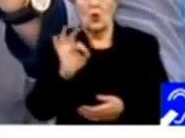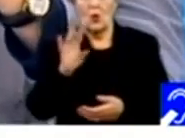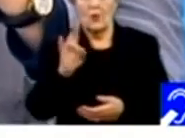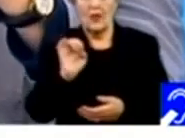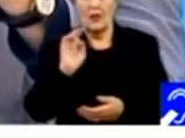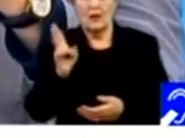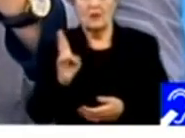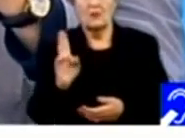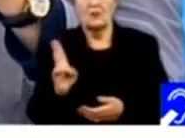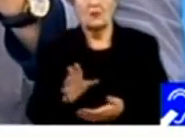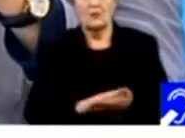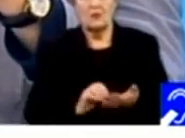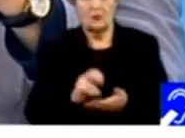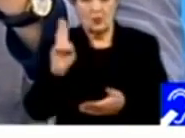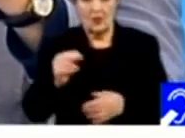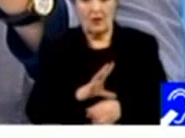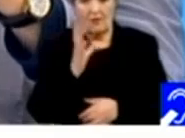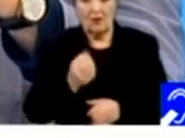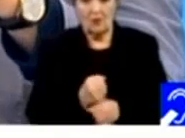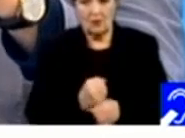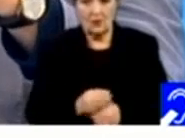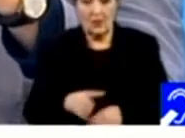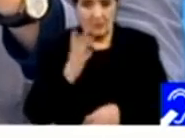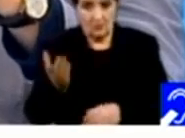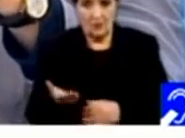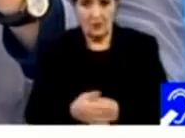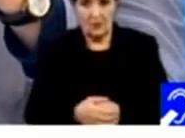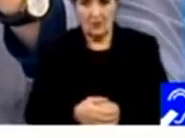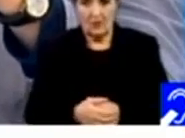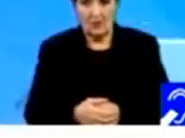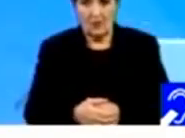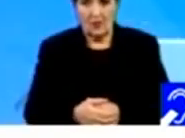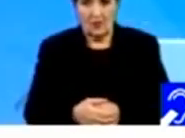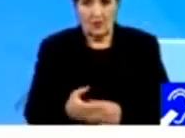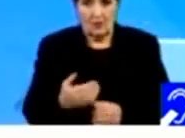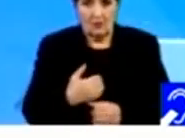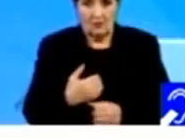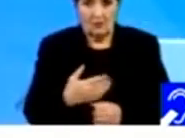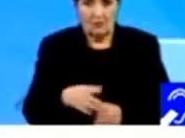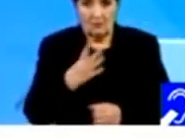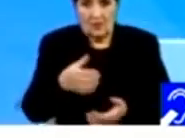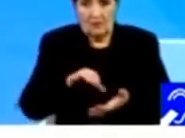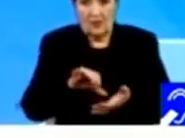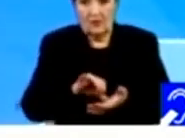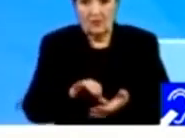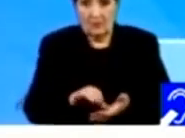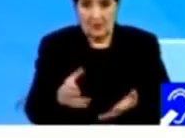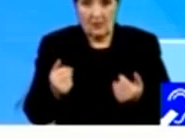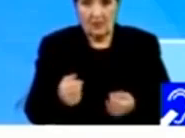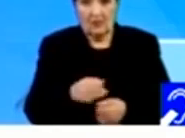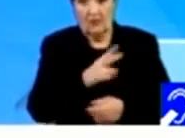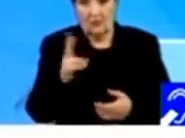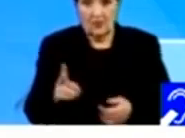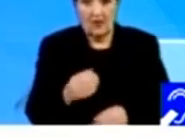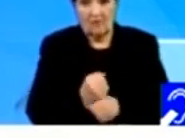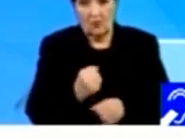l-a distrus? Același trebuie să răspundă. Dumneavoastră știți că... colegi? Păi eu nu știu cine exact a participat în toată această afacere, dar cine